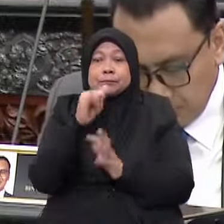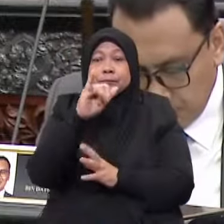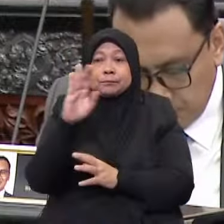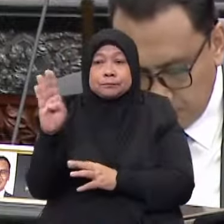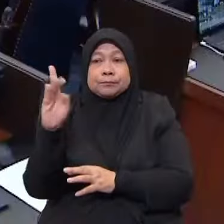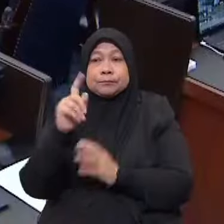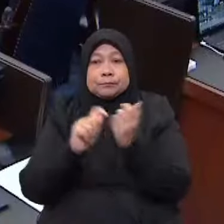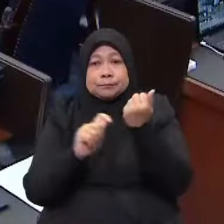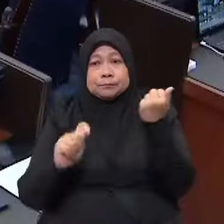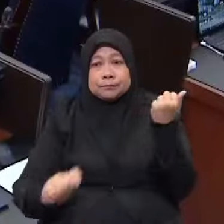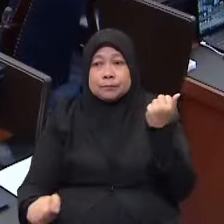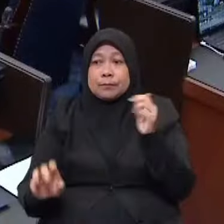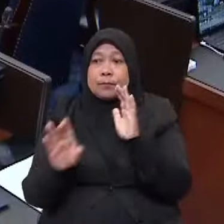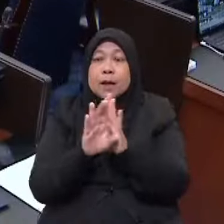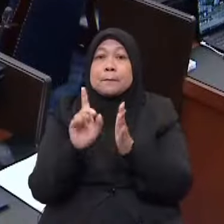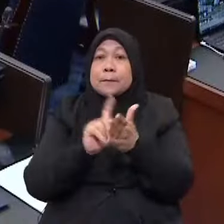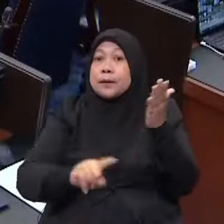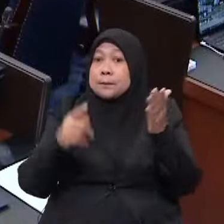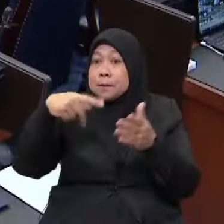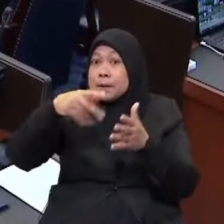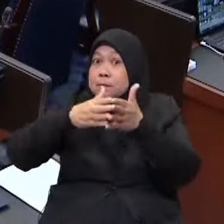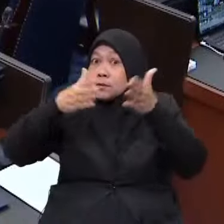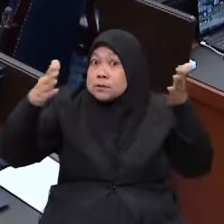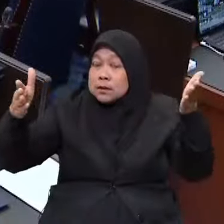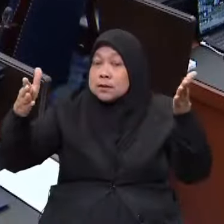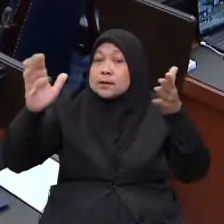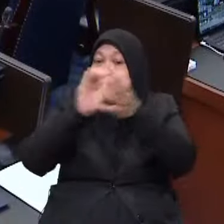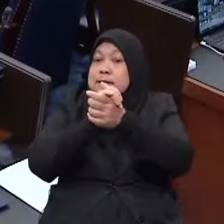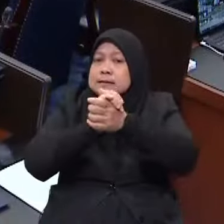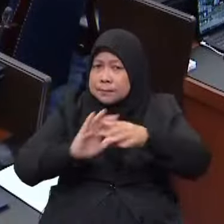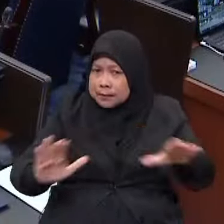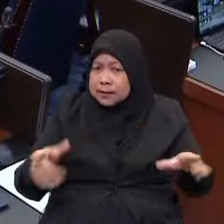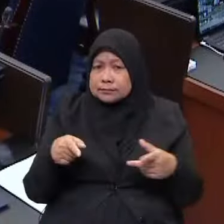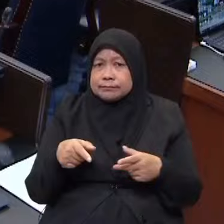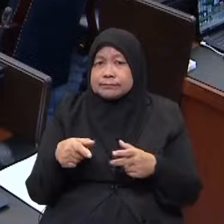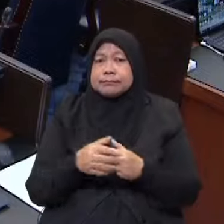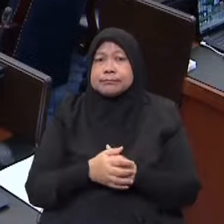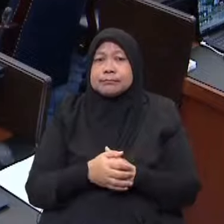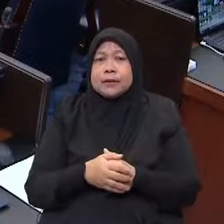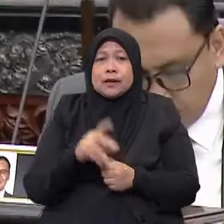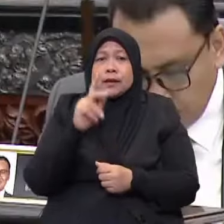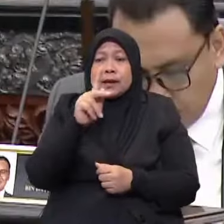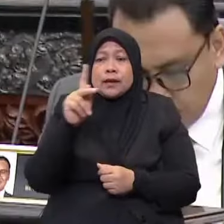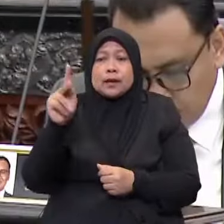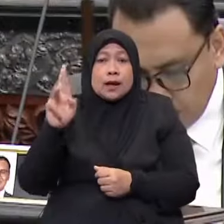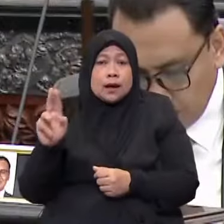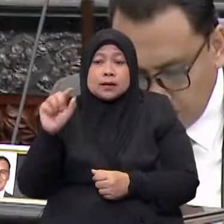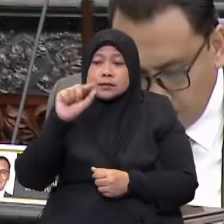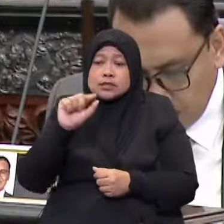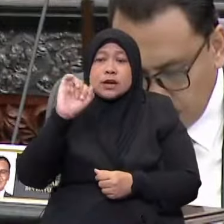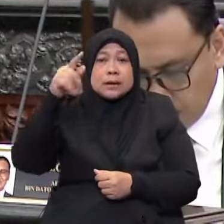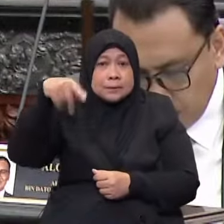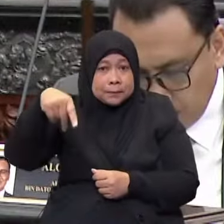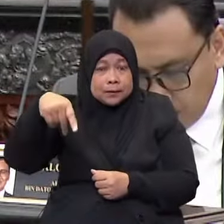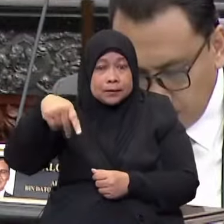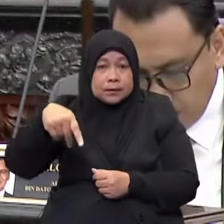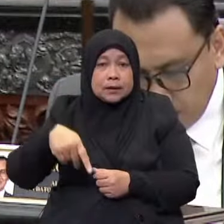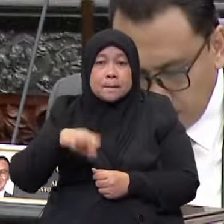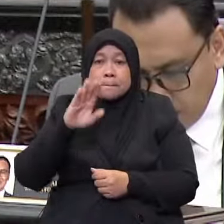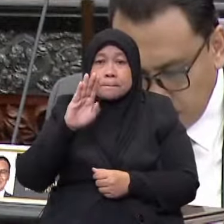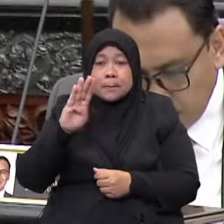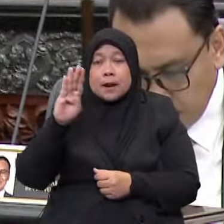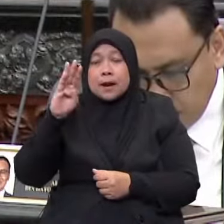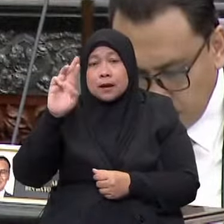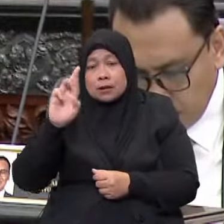Tambun. Dari segi apa yang paling besar bangkitkan, keselamatan. KKR, GIP,